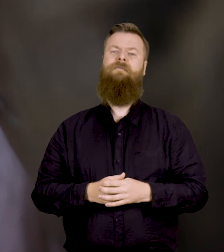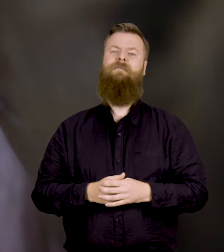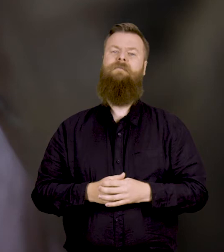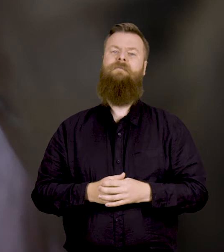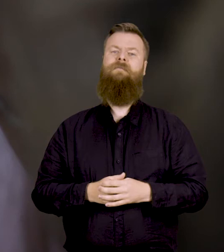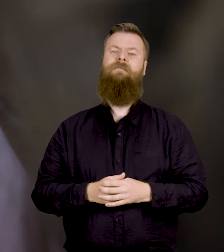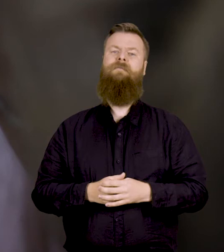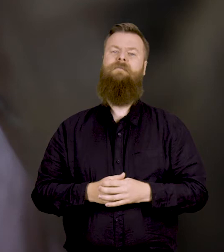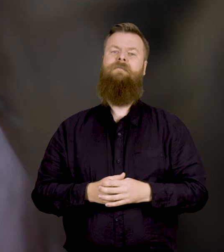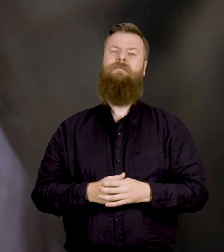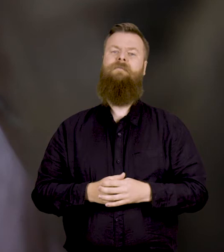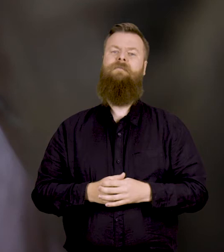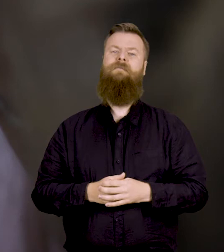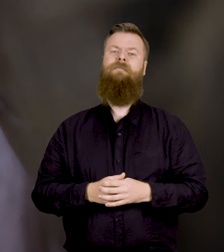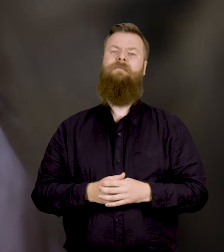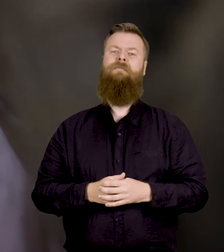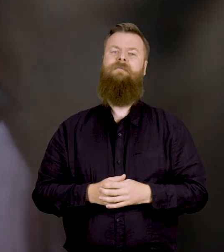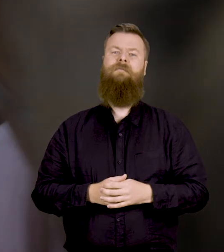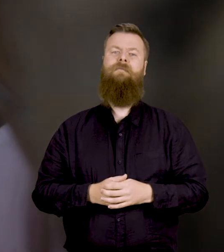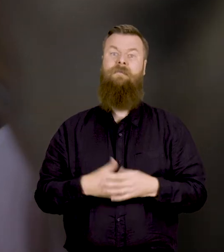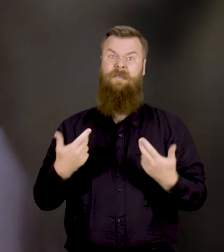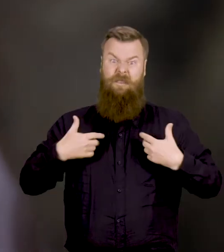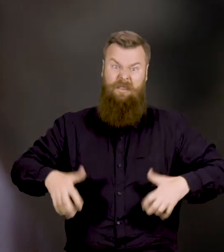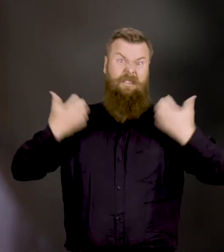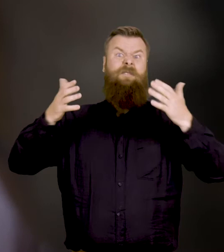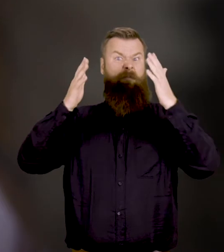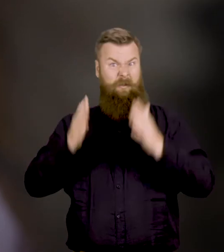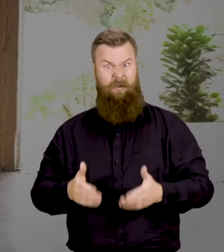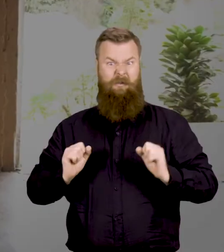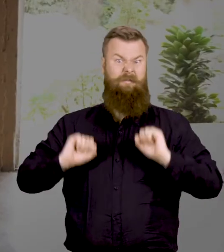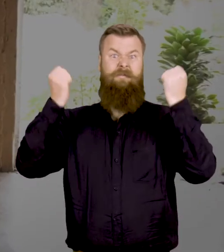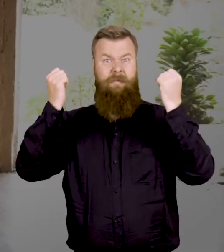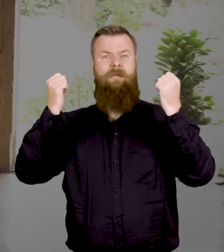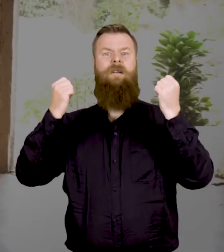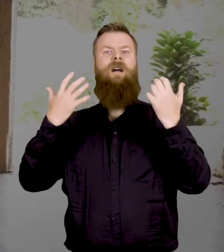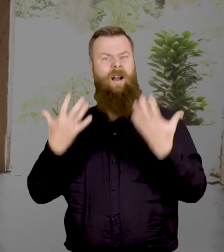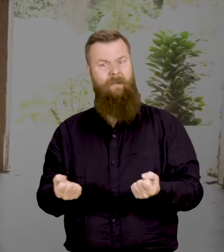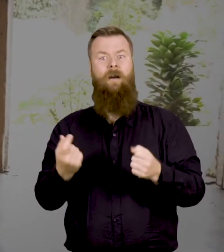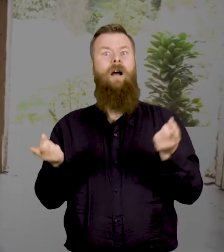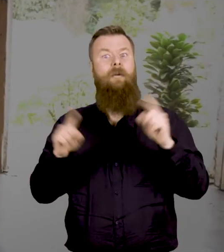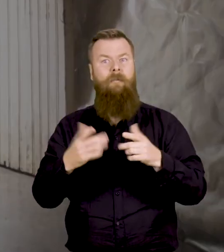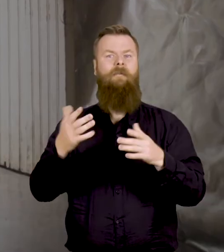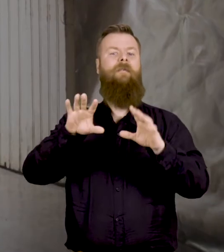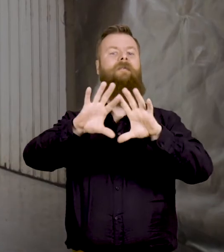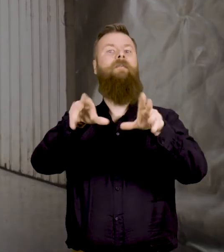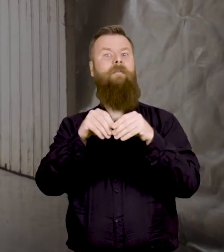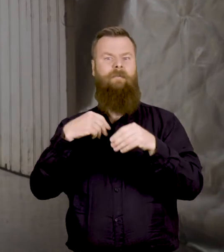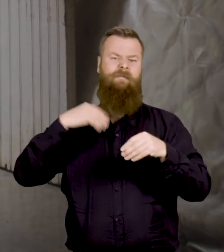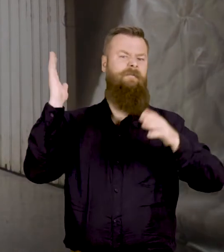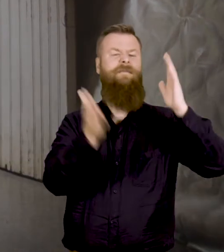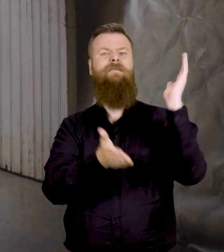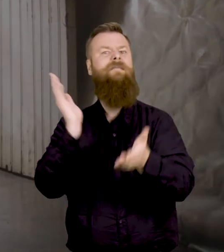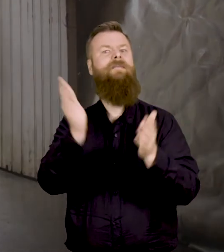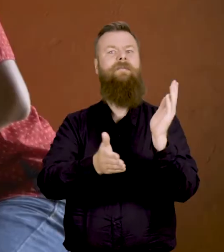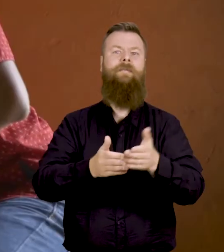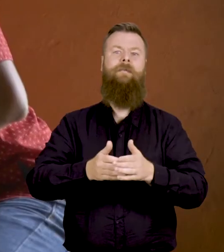calées contre la cabane autour de lui. Avant, j'étais une personne agressive. Et chaque fois que cela se produisait, je